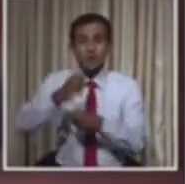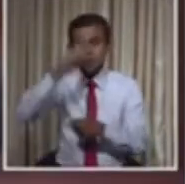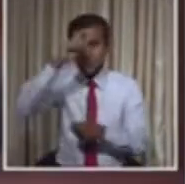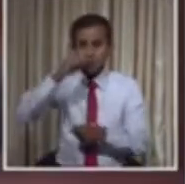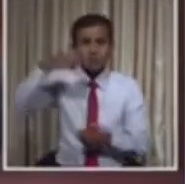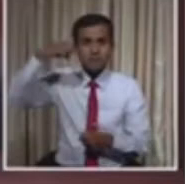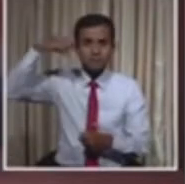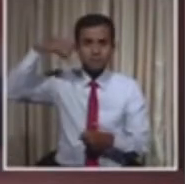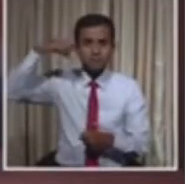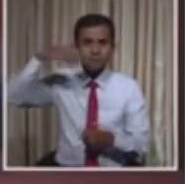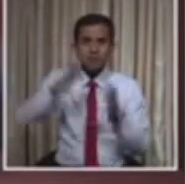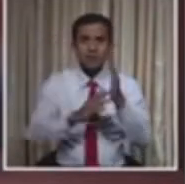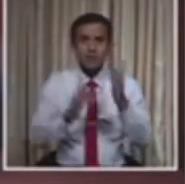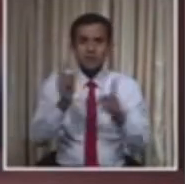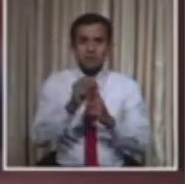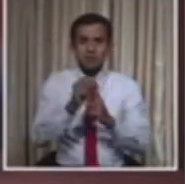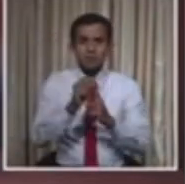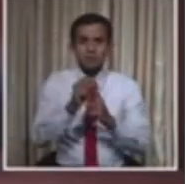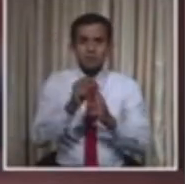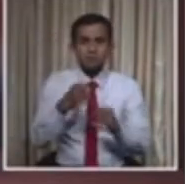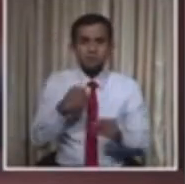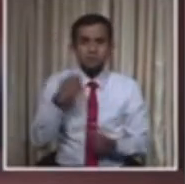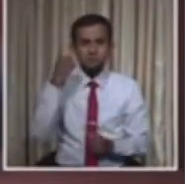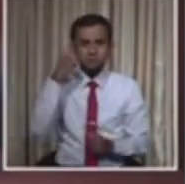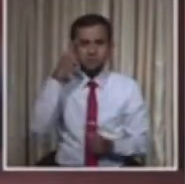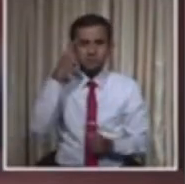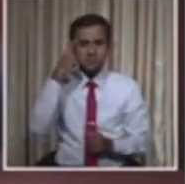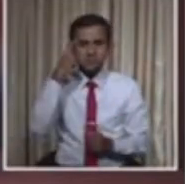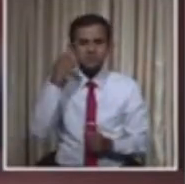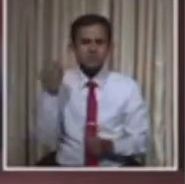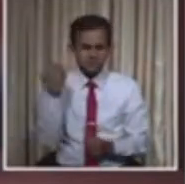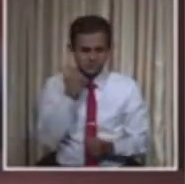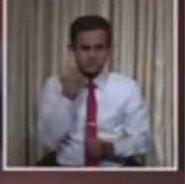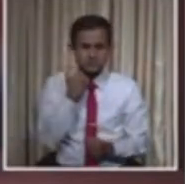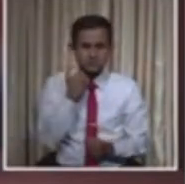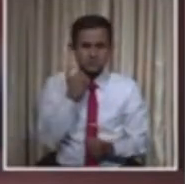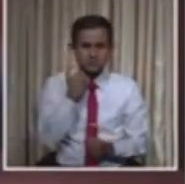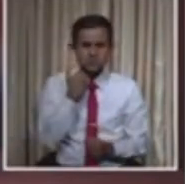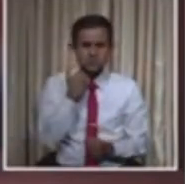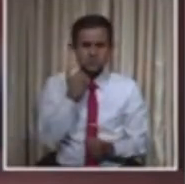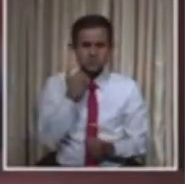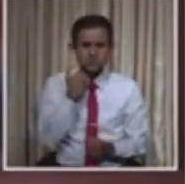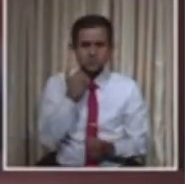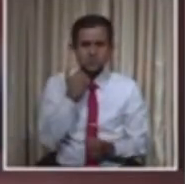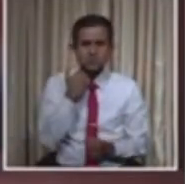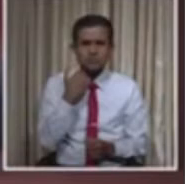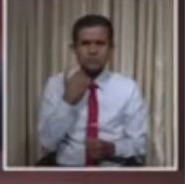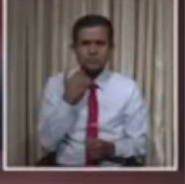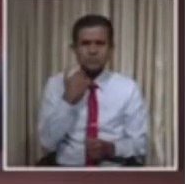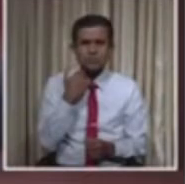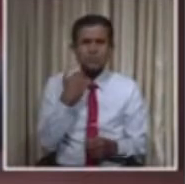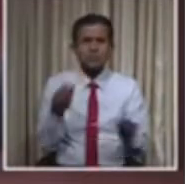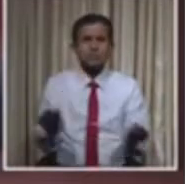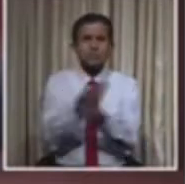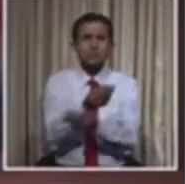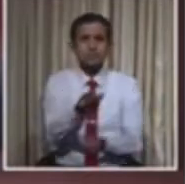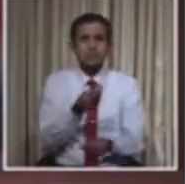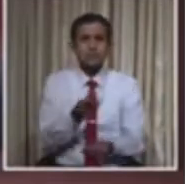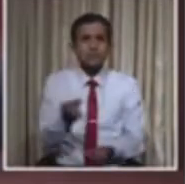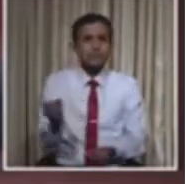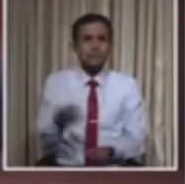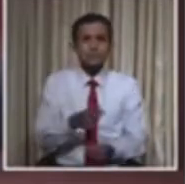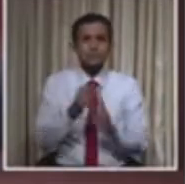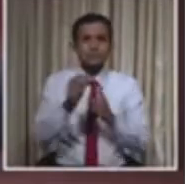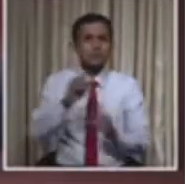බල අමාත්‍යවර නමුත් ඔහු මා හිතන්නේ අසනීපින් වෙන්නේ නැති මම හිතන්නේ මොකද මම අර ගිවිසුම ඉල්ලපු දවසේ ඉඳන් පාර්ලිමේන්තුවේ